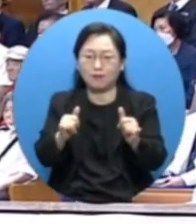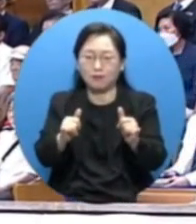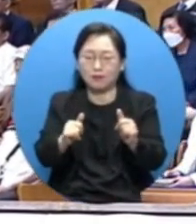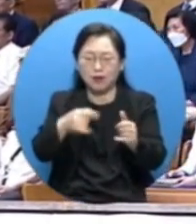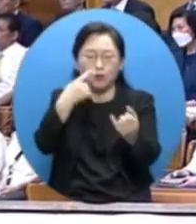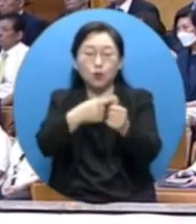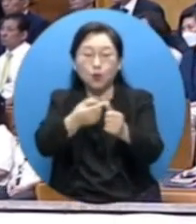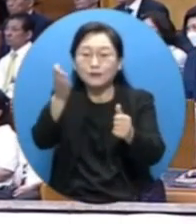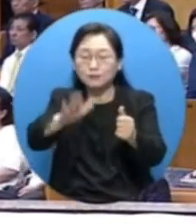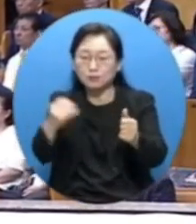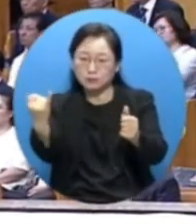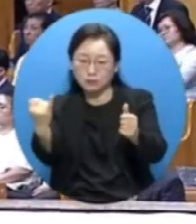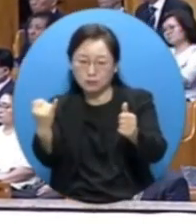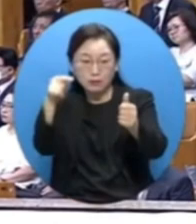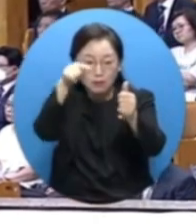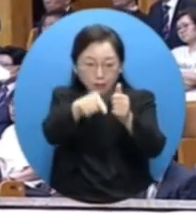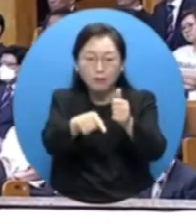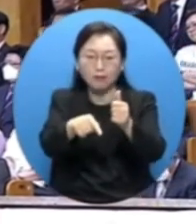찾아가서